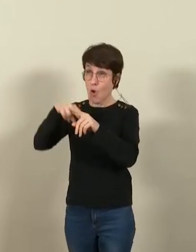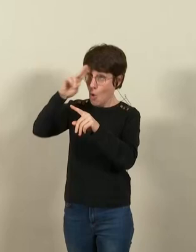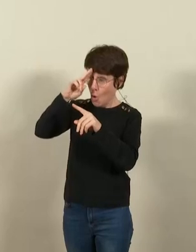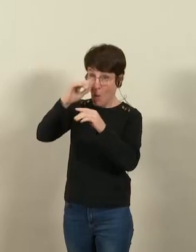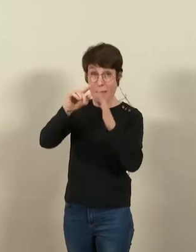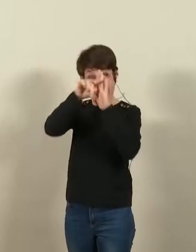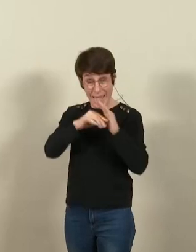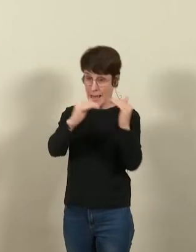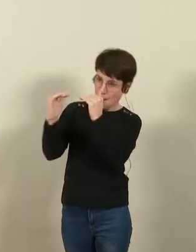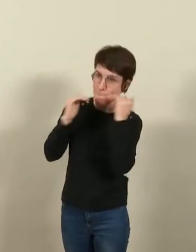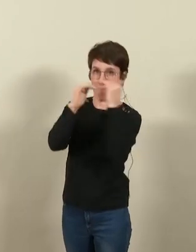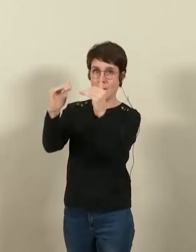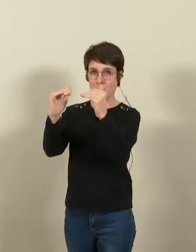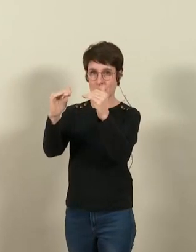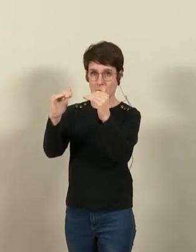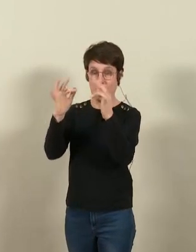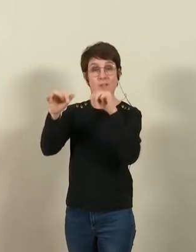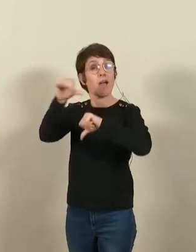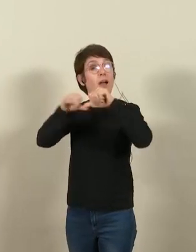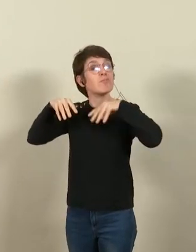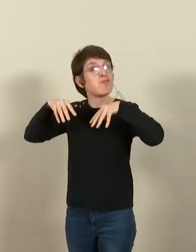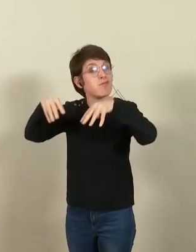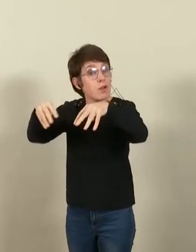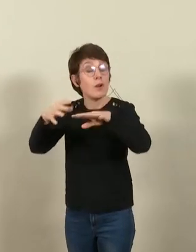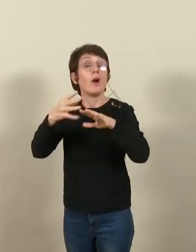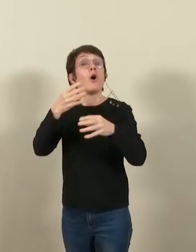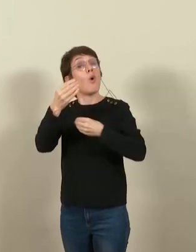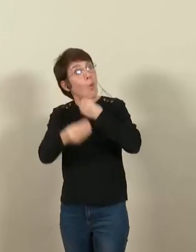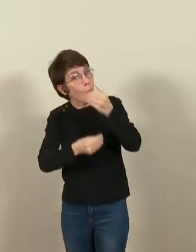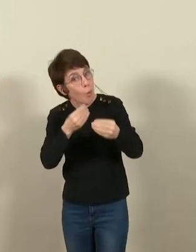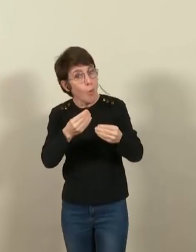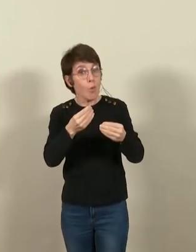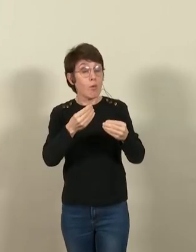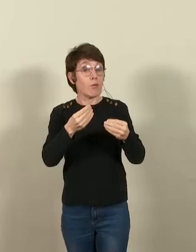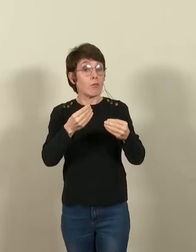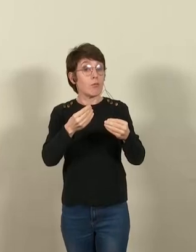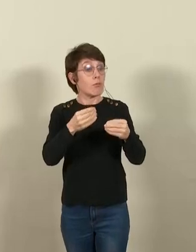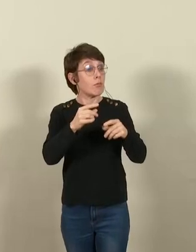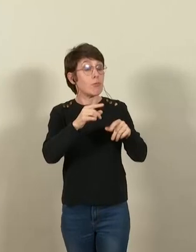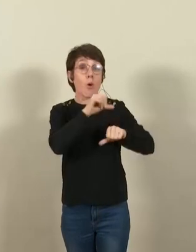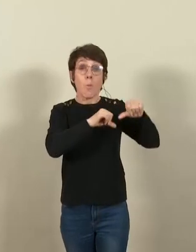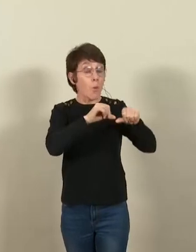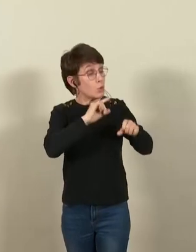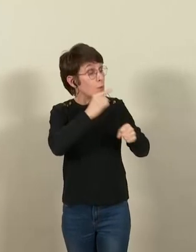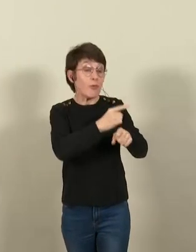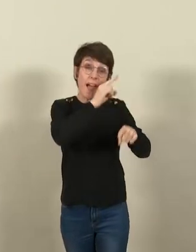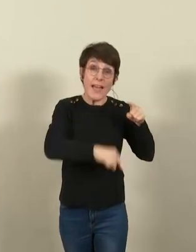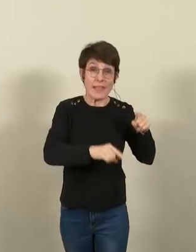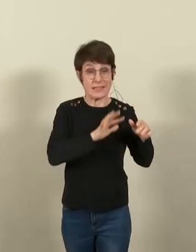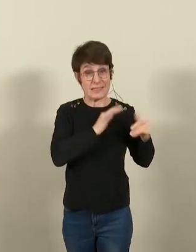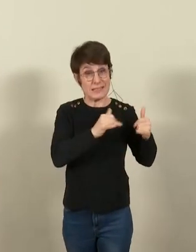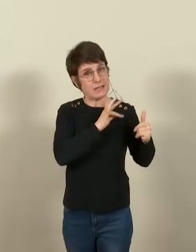règles sur les produits phytosanitaires soit de réautoriser les produits interdits pour s'aligner sur le niveau d'interdiction des